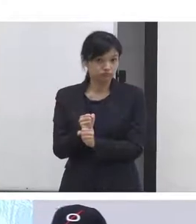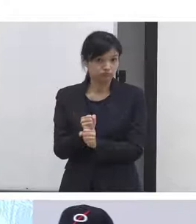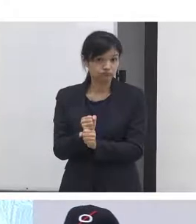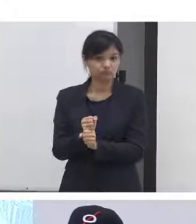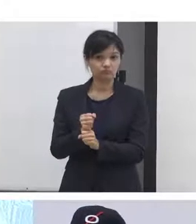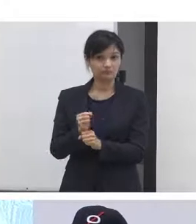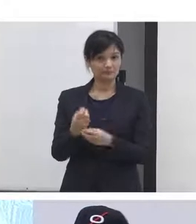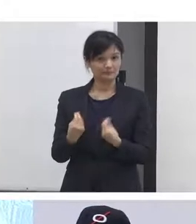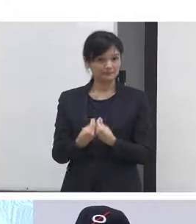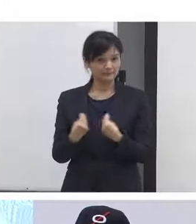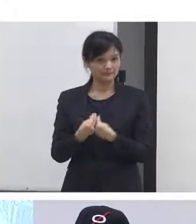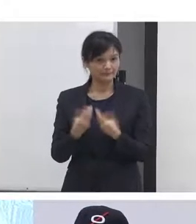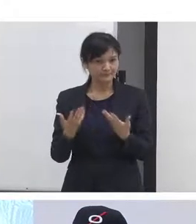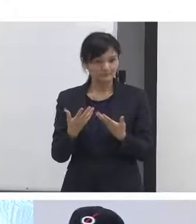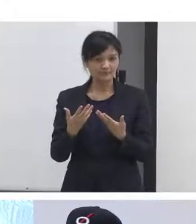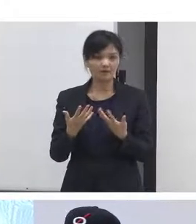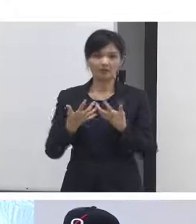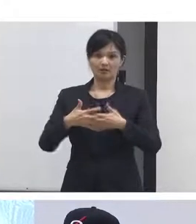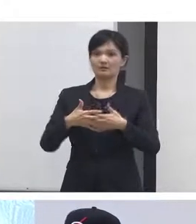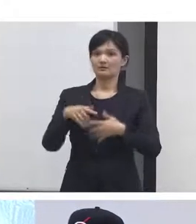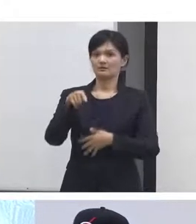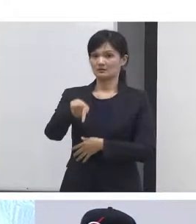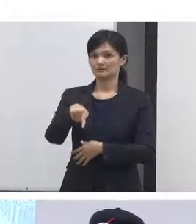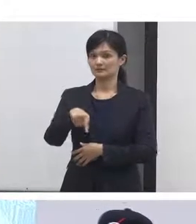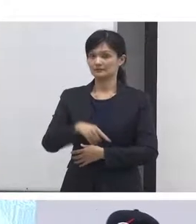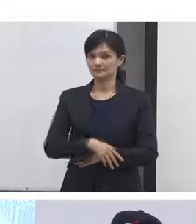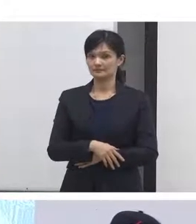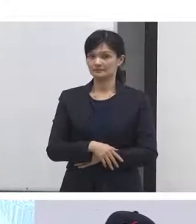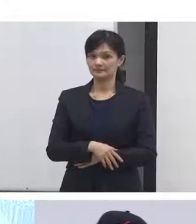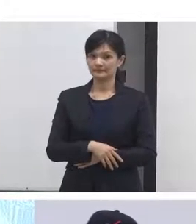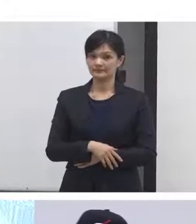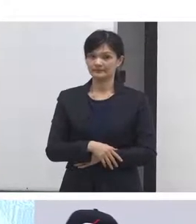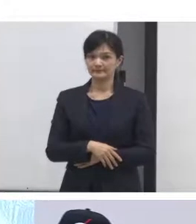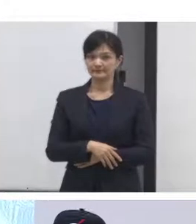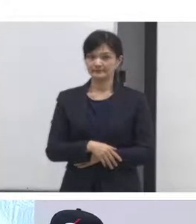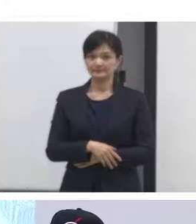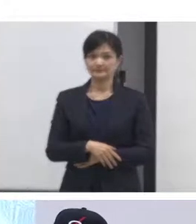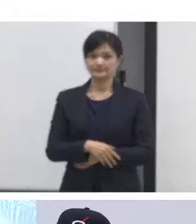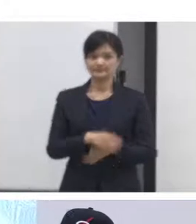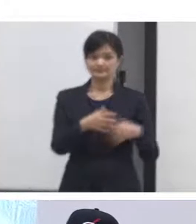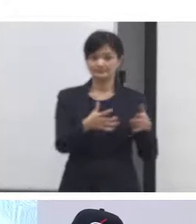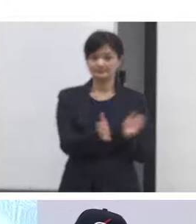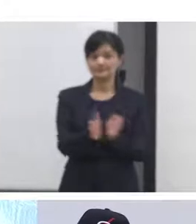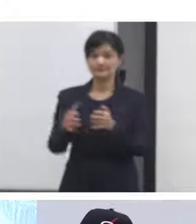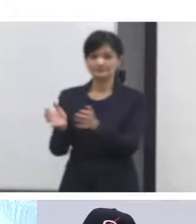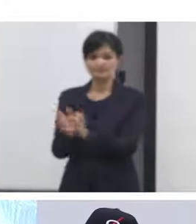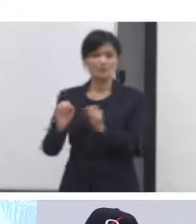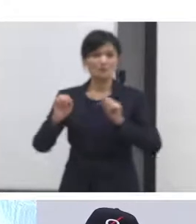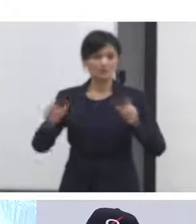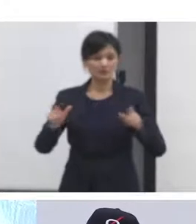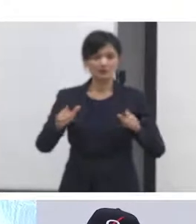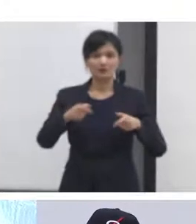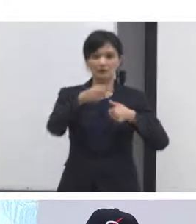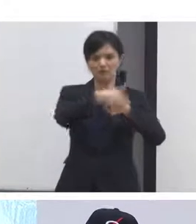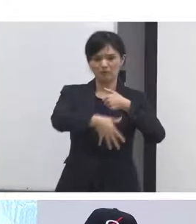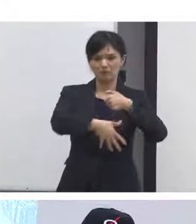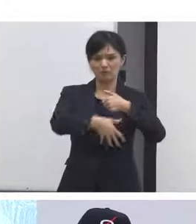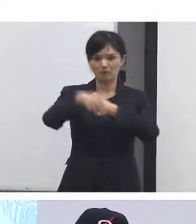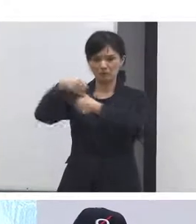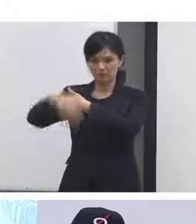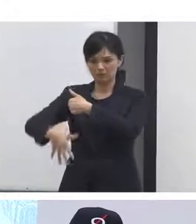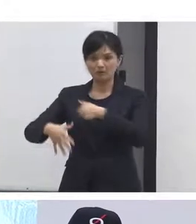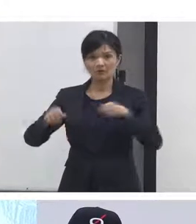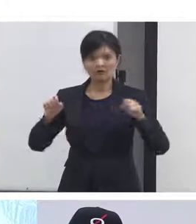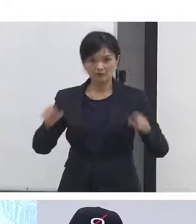实通常会卡在这个点，因为很多时候它在不同单位的发展，因为课程结构的关系，他们都希望发展